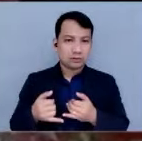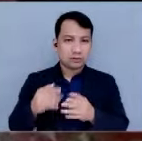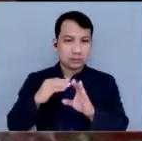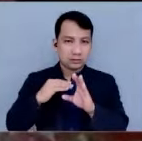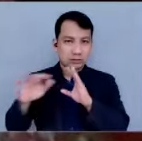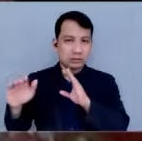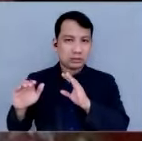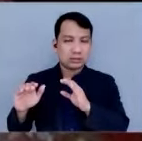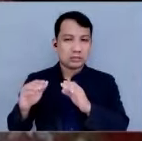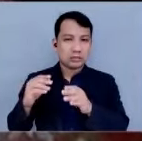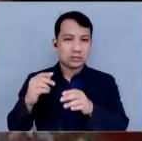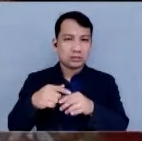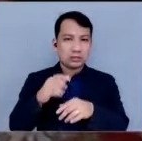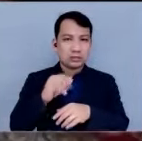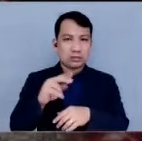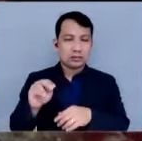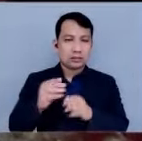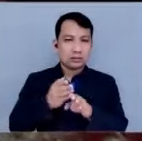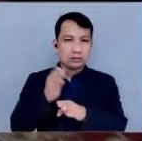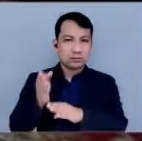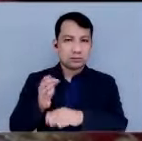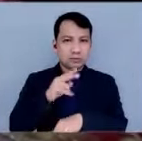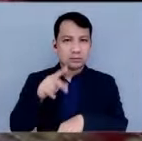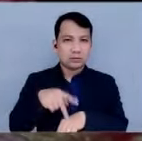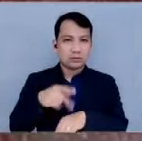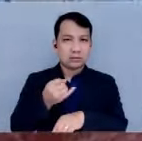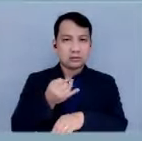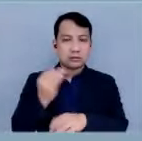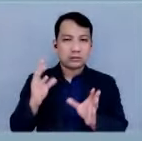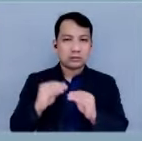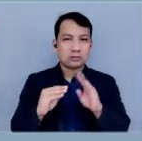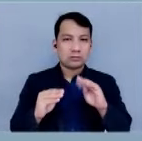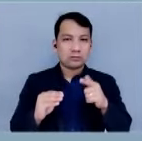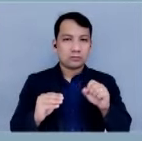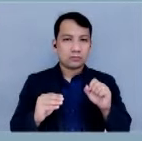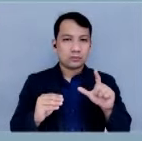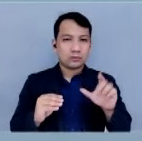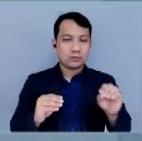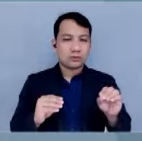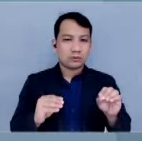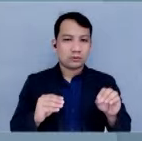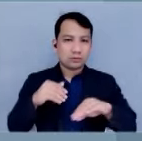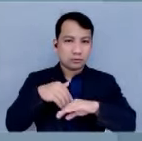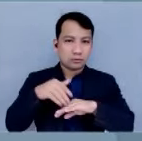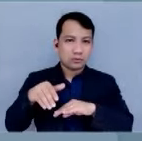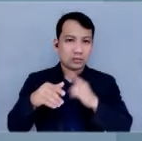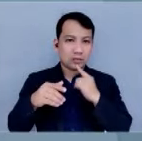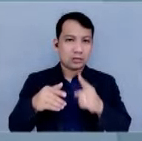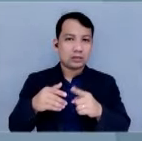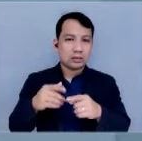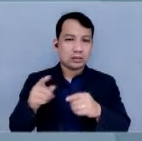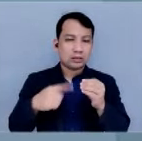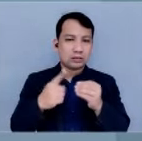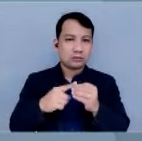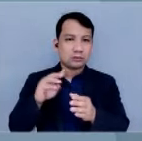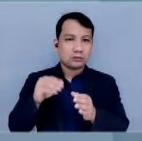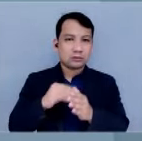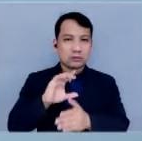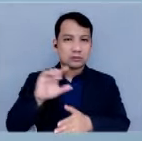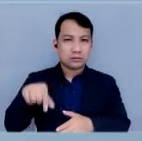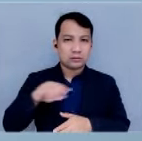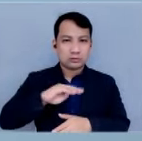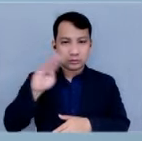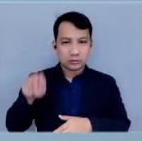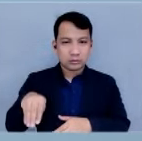boto mula sa Simunul patungo sa Provincial Board of Canvassers sa Bungaw. Napaabot din nilang transmission hanggang sa main office ng COMELEC sa Maynila